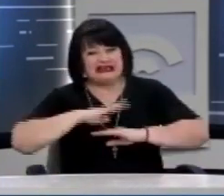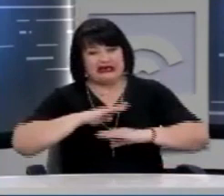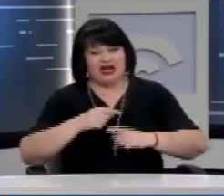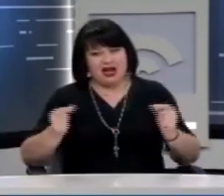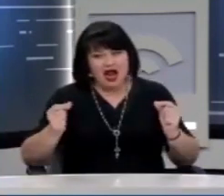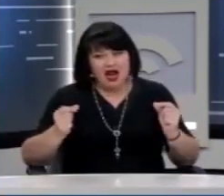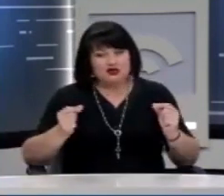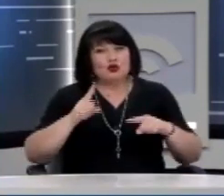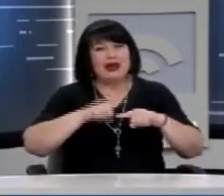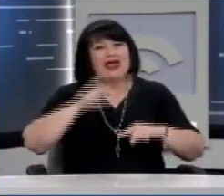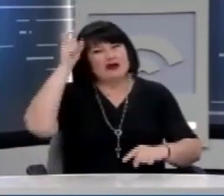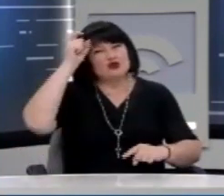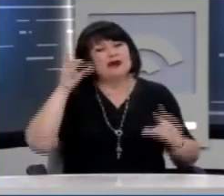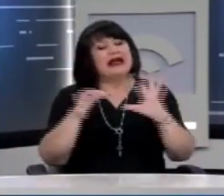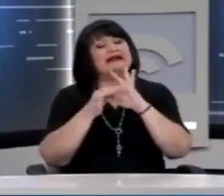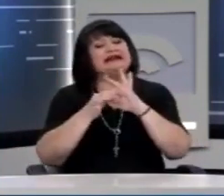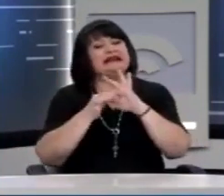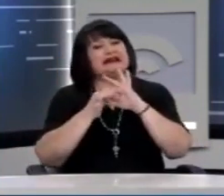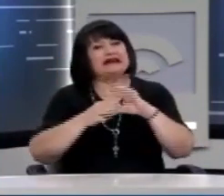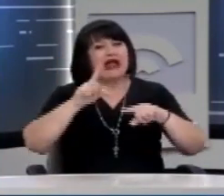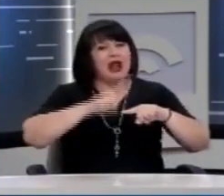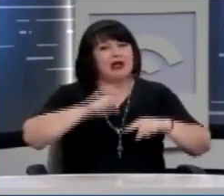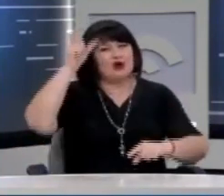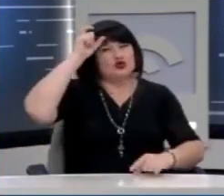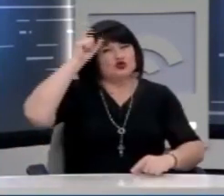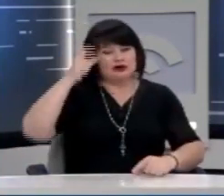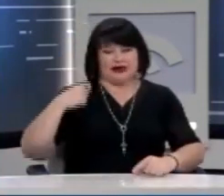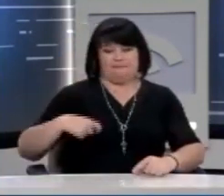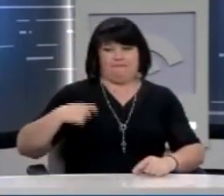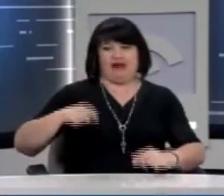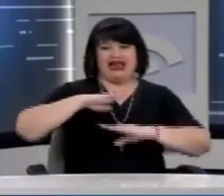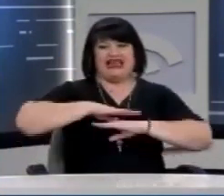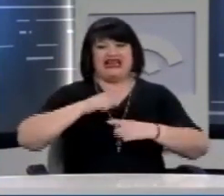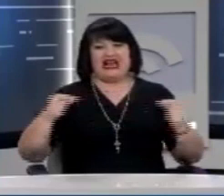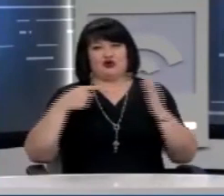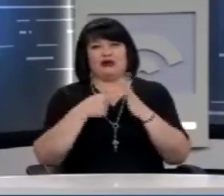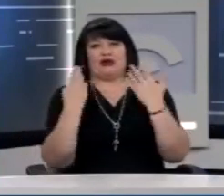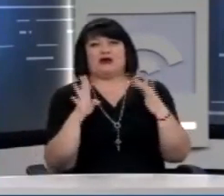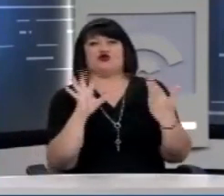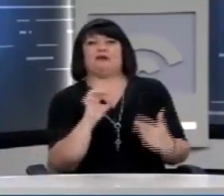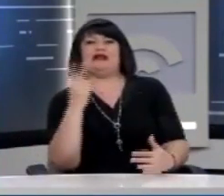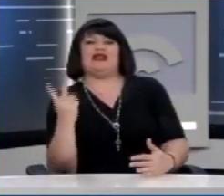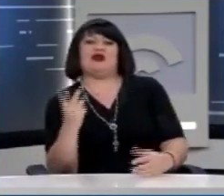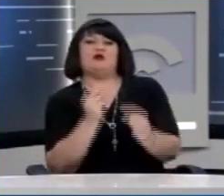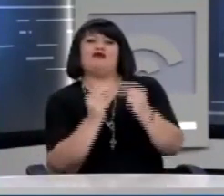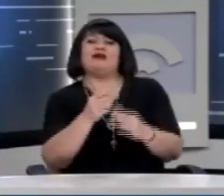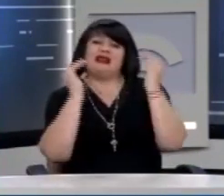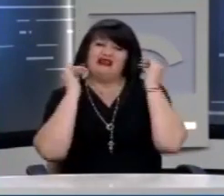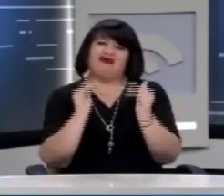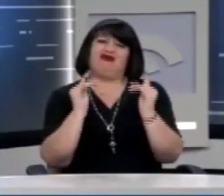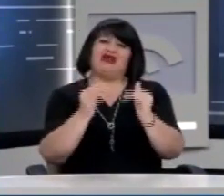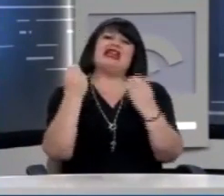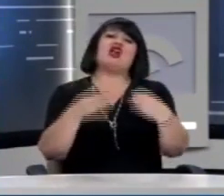ΝΑΤΟ στις ελληνοτουρκικές σχέσεις. Ελλάδα και Τουρκία είναι μέλη του ΝΑΤΟ από το 1952, αλλά τα προβλήματα παραμένουν